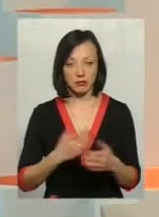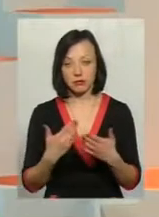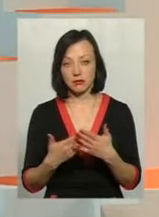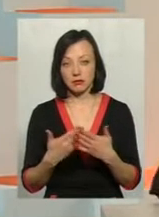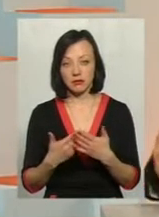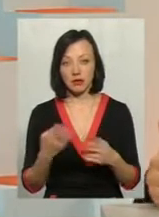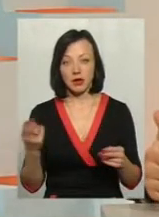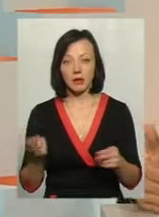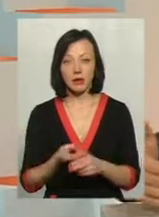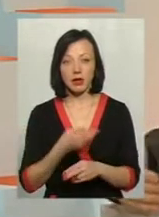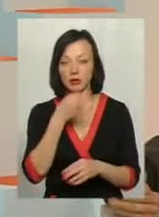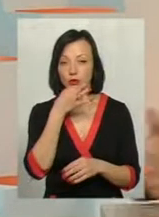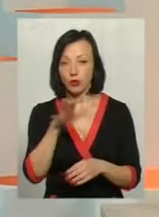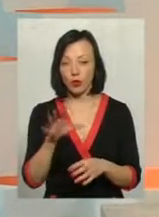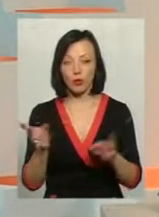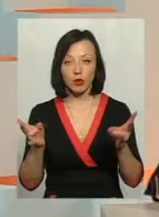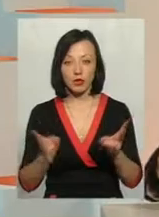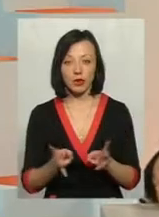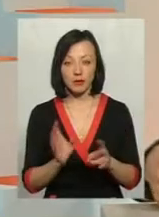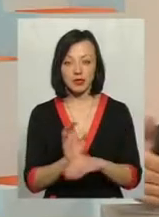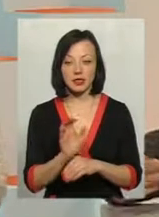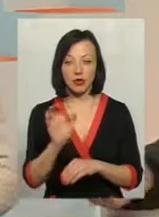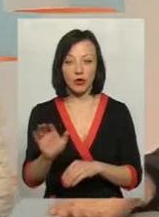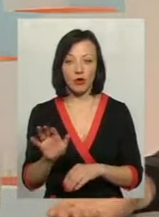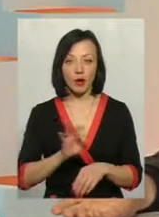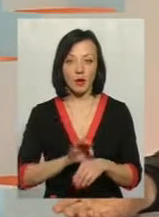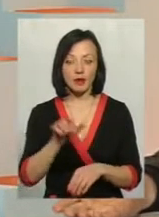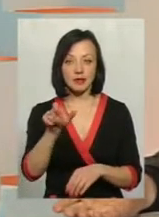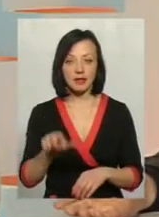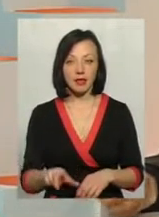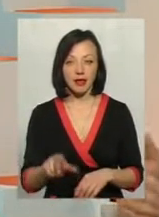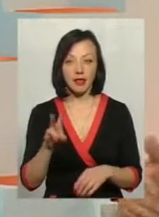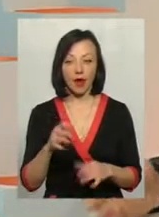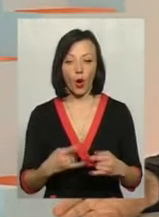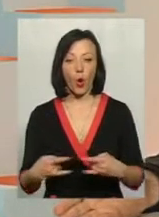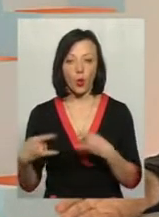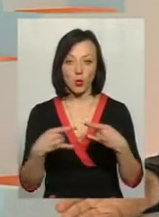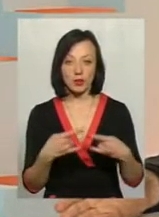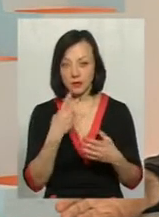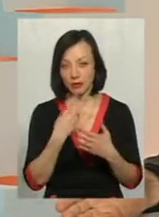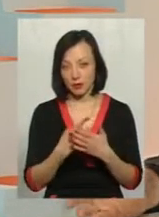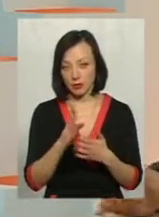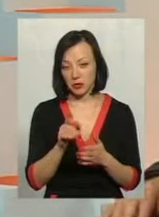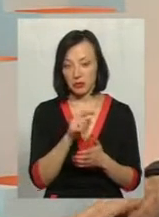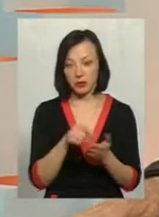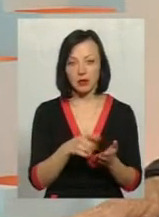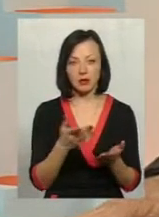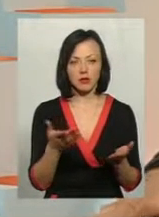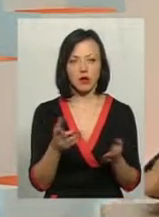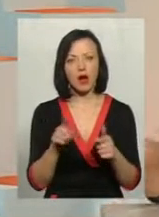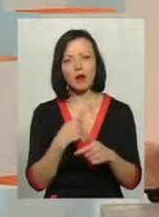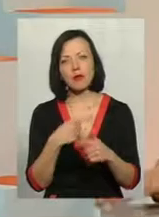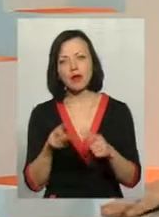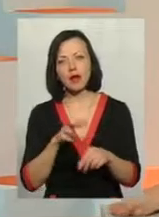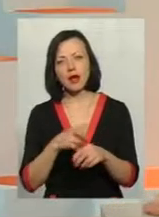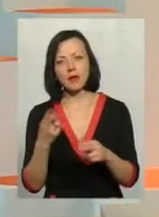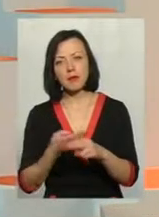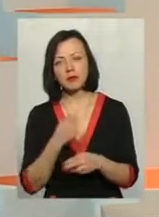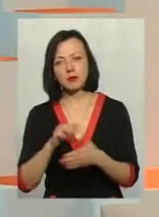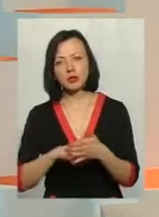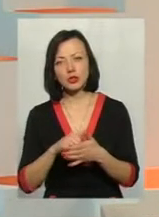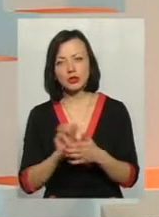скажімо, без будь-якої потреби скеровує пацієнтів на УЗД, очевидно, що до нього буде запитання. Або якщо лікар без будь-якої